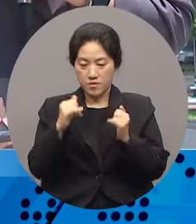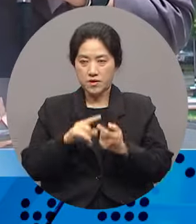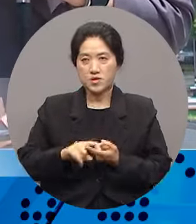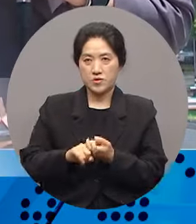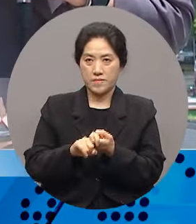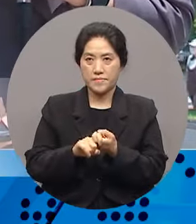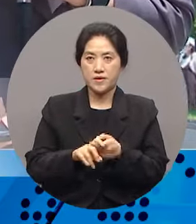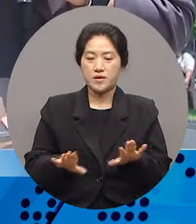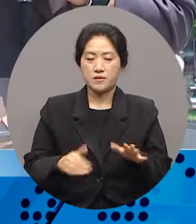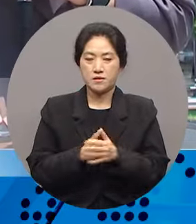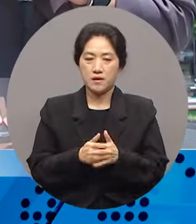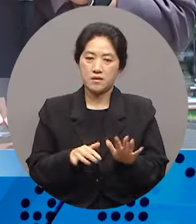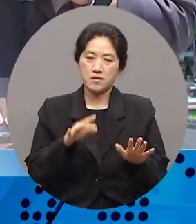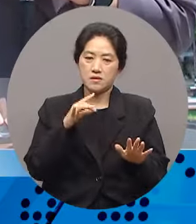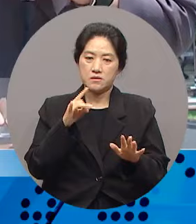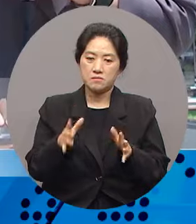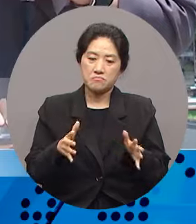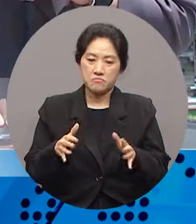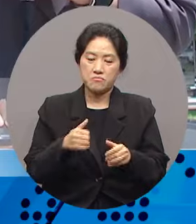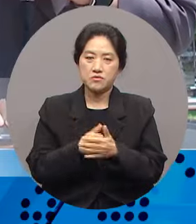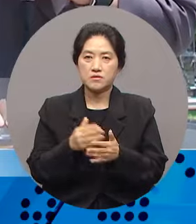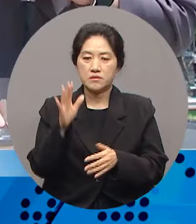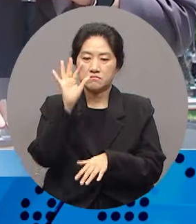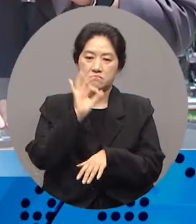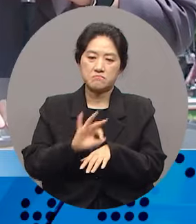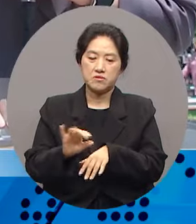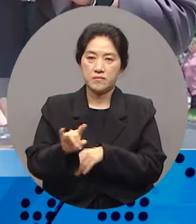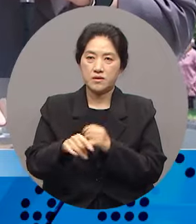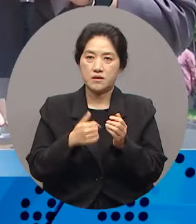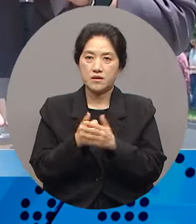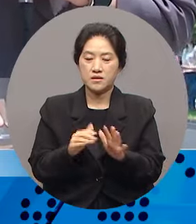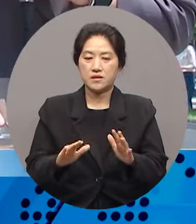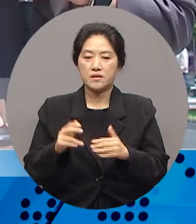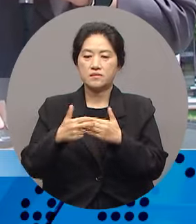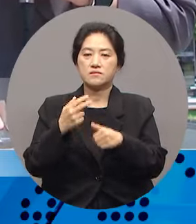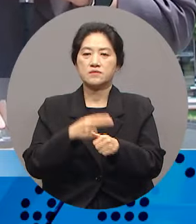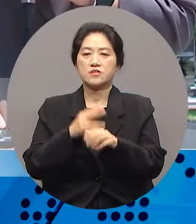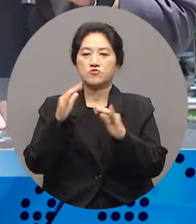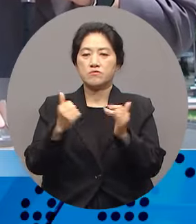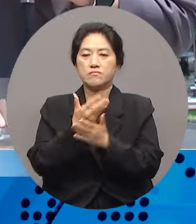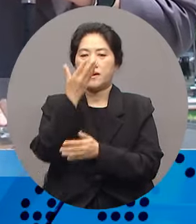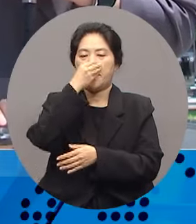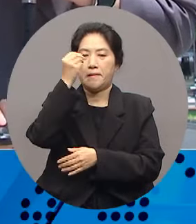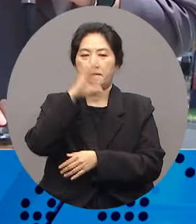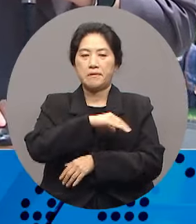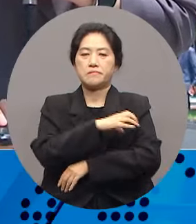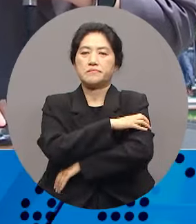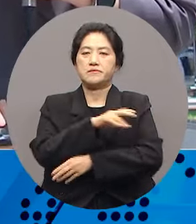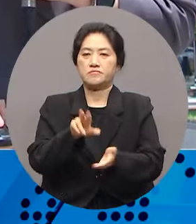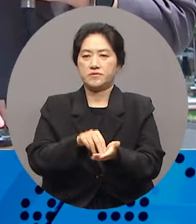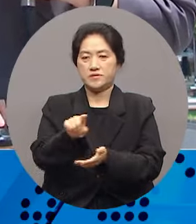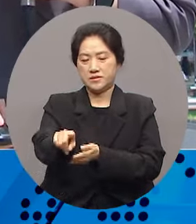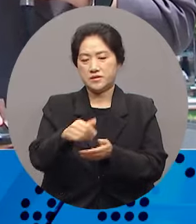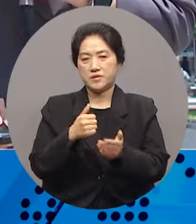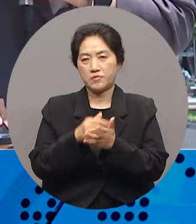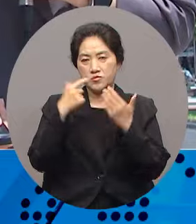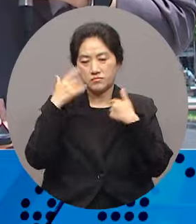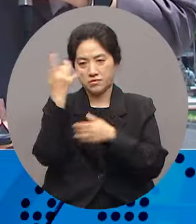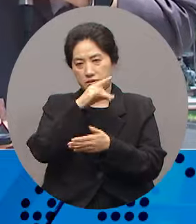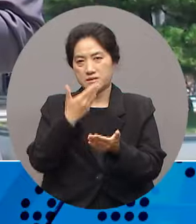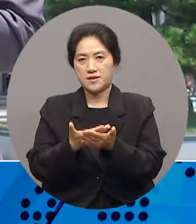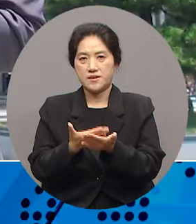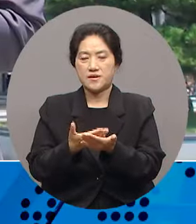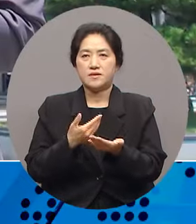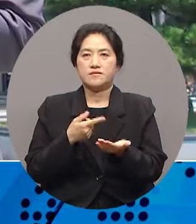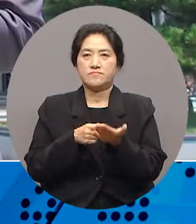한국중증질환연합회는 그간 미온적 대응으로 의사들이 국민 알기를 우습게 여기는 특권층이 됐다며 정부의 강력 대응을 촉구했습니다.